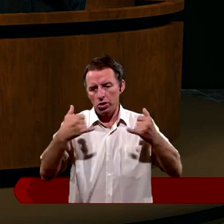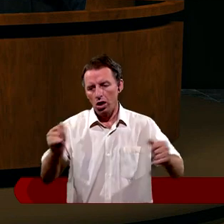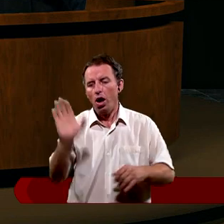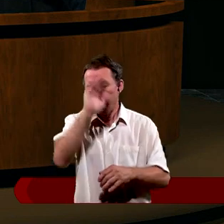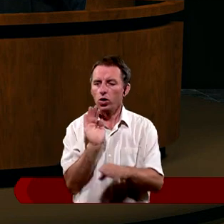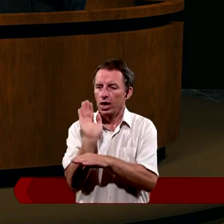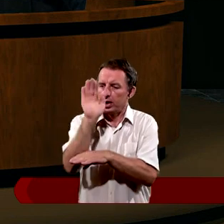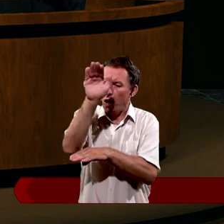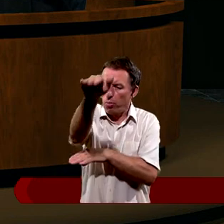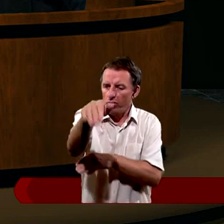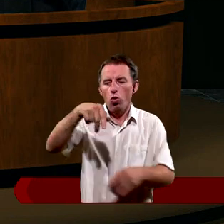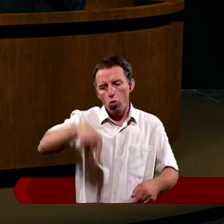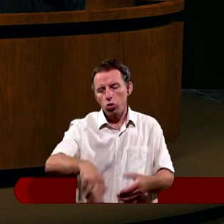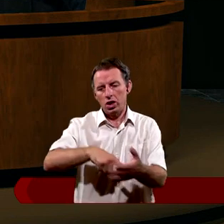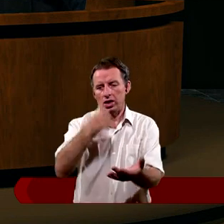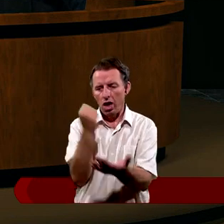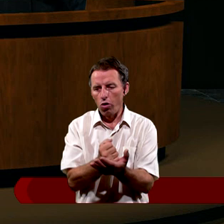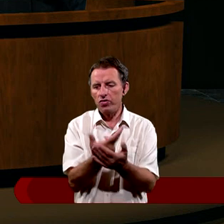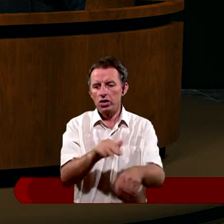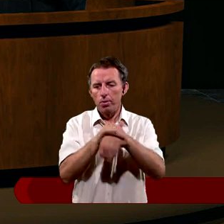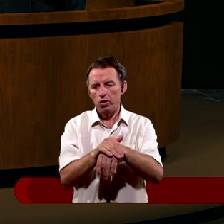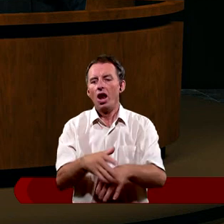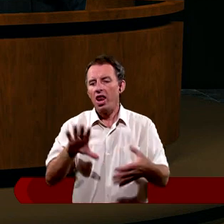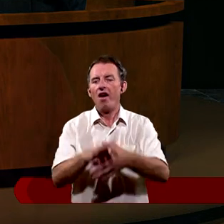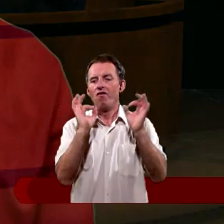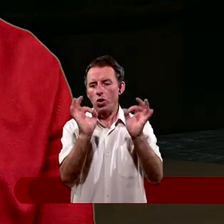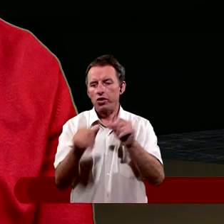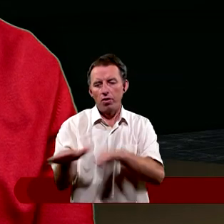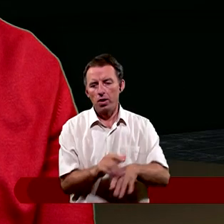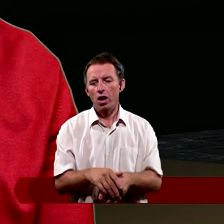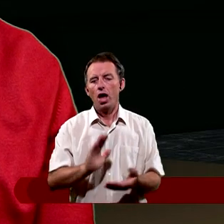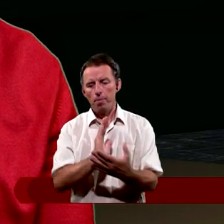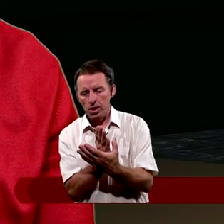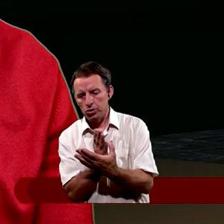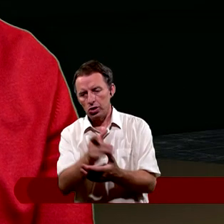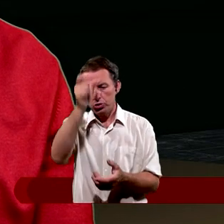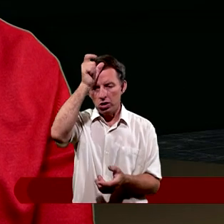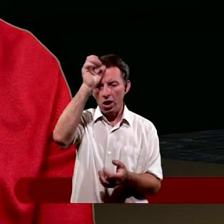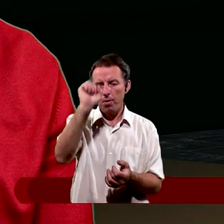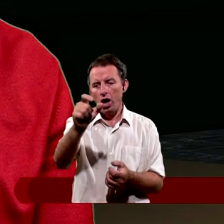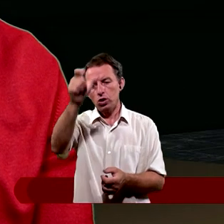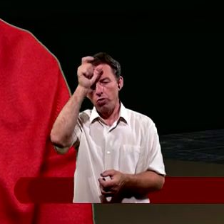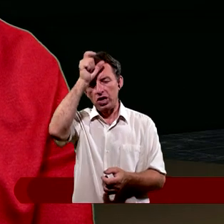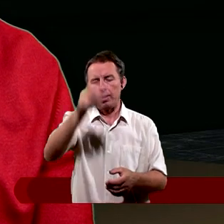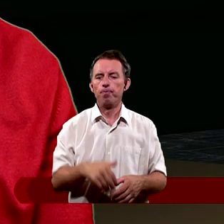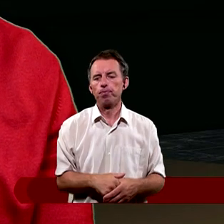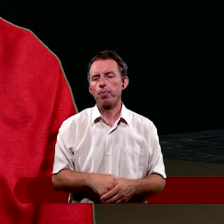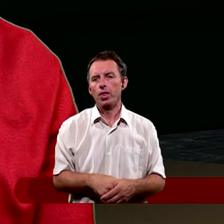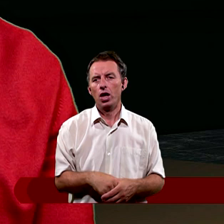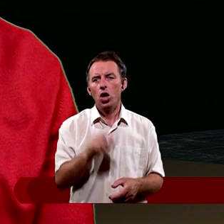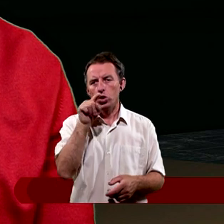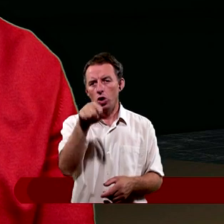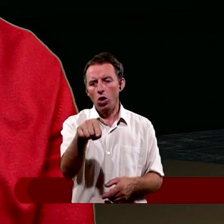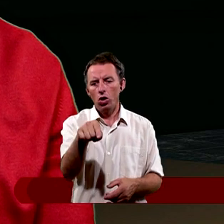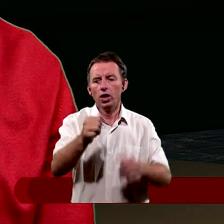Bóg zapowiedział, że ustanowi nieprzyjaźń na właściwym miejscu między właśnie szatanem a człowiekiem. I